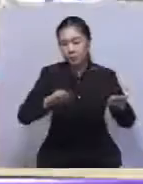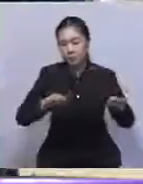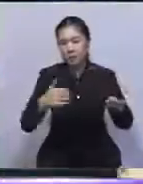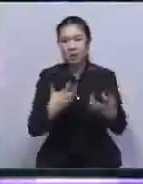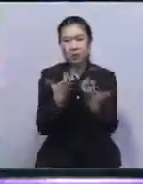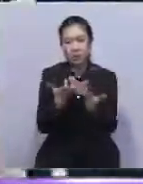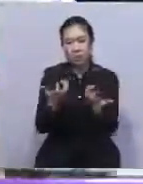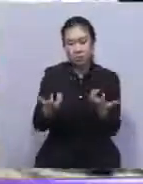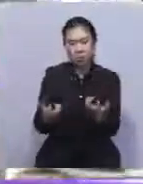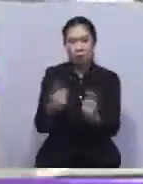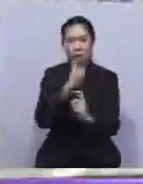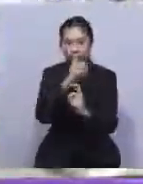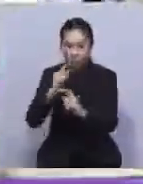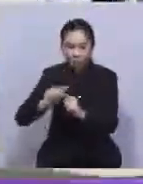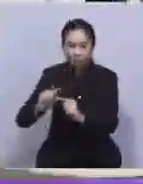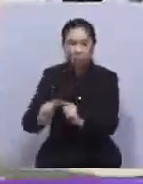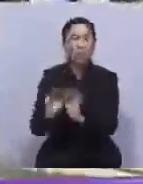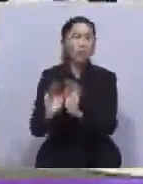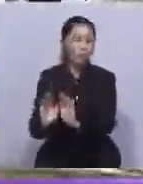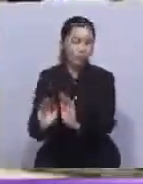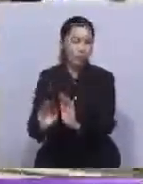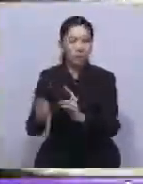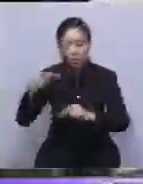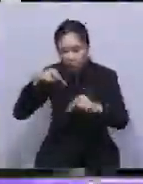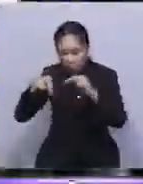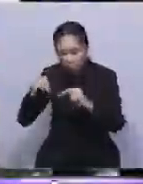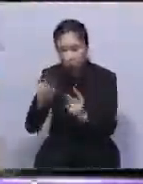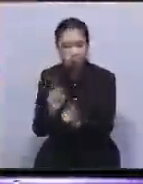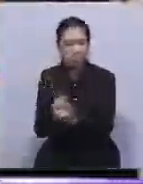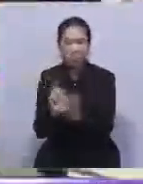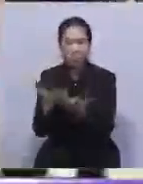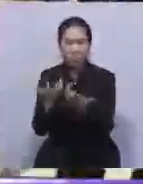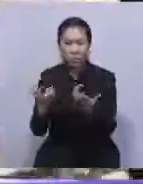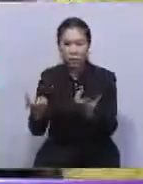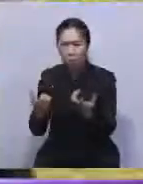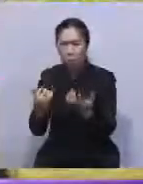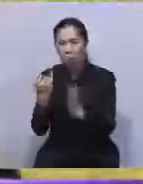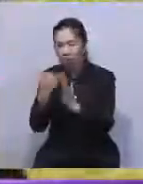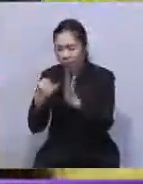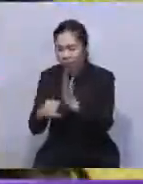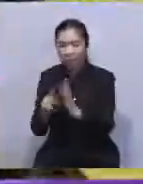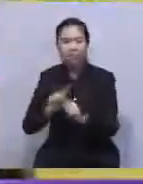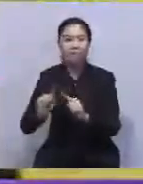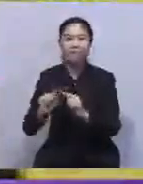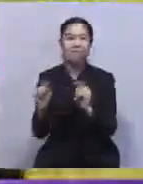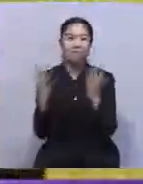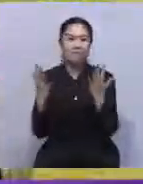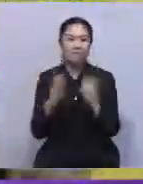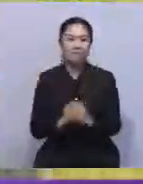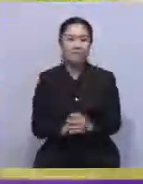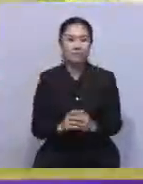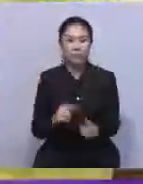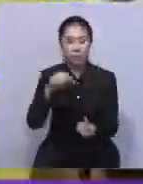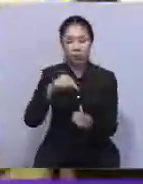ณ์รักษาความปลอดภัยนั้นหลังจากการตรวจสอบนะคะไม่พบสิ่งต้องสงสัยใดๆค่ะส่วนจุดที่2นั้น